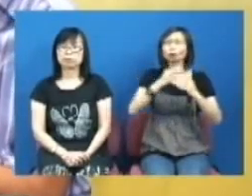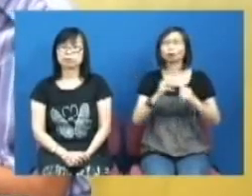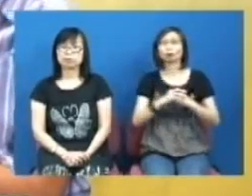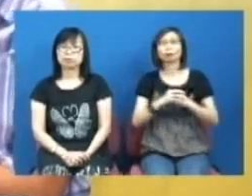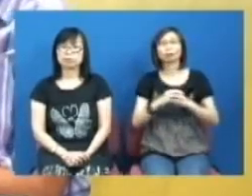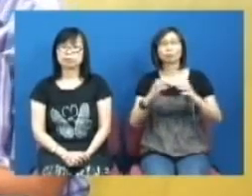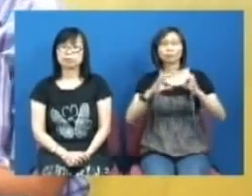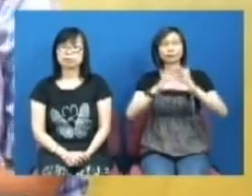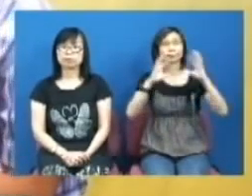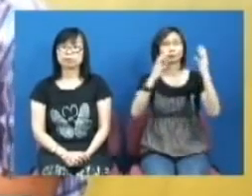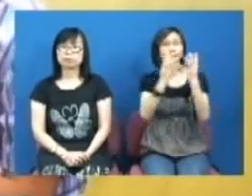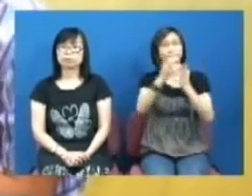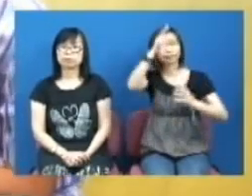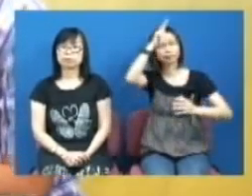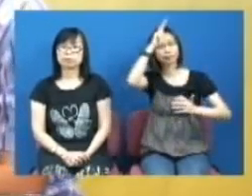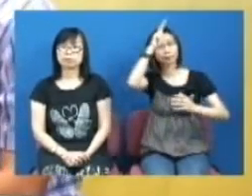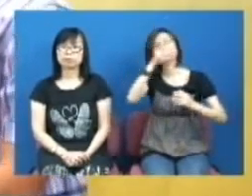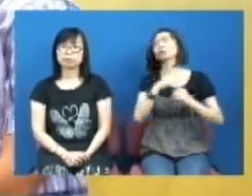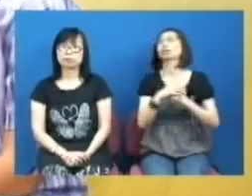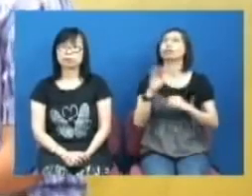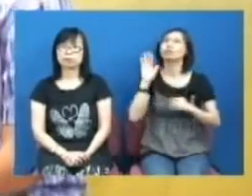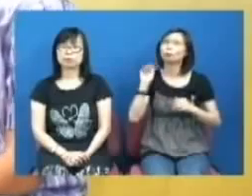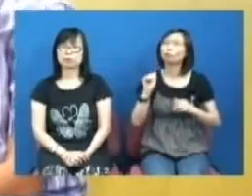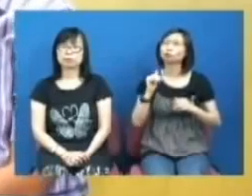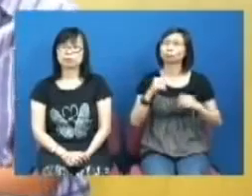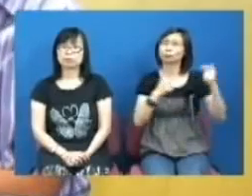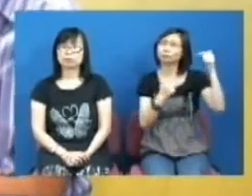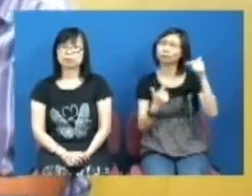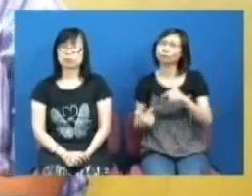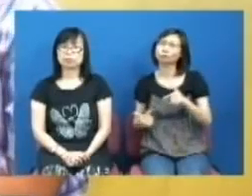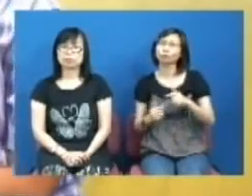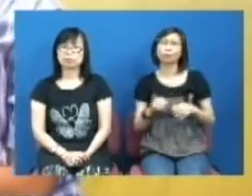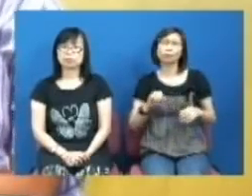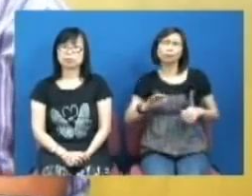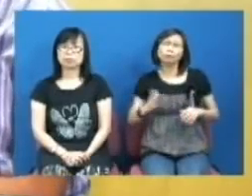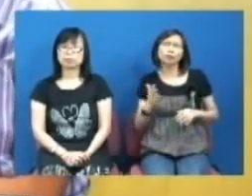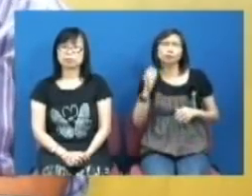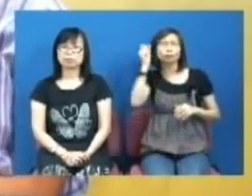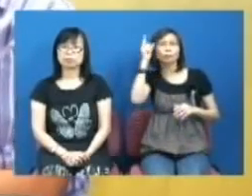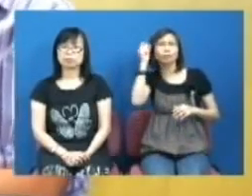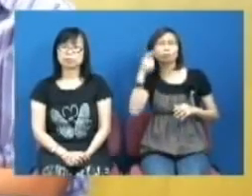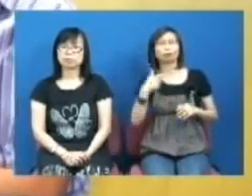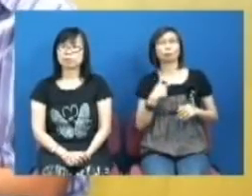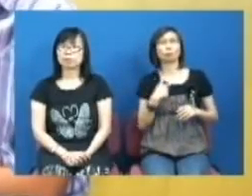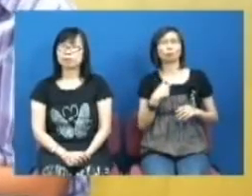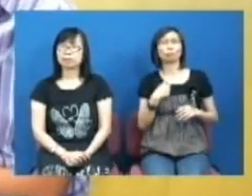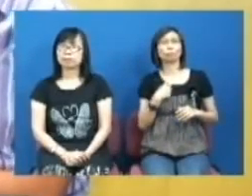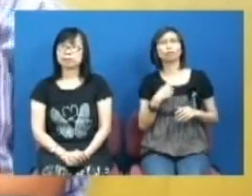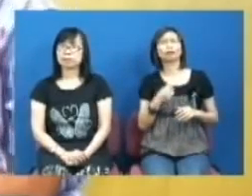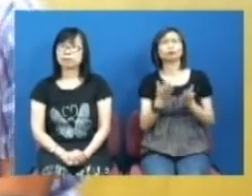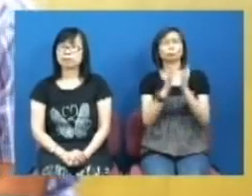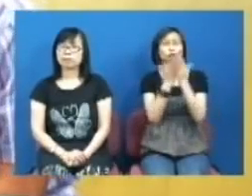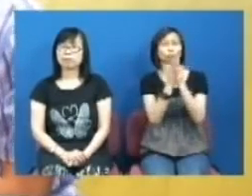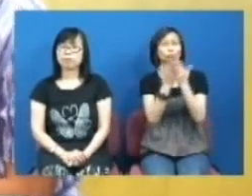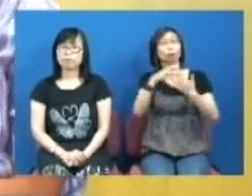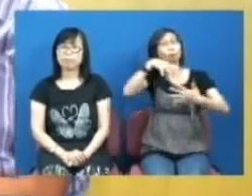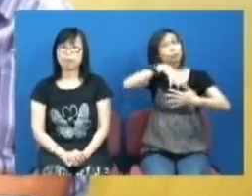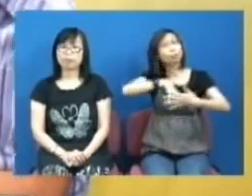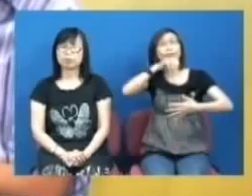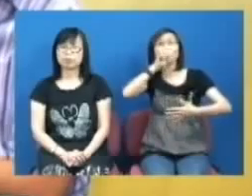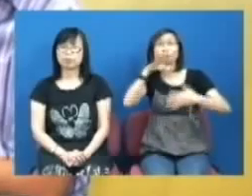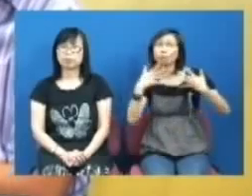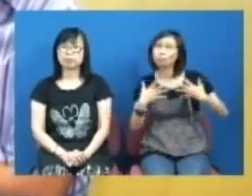以即有得搞樣。但是我覺得很奇怪的一件事，就是我在堂上面都已經講過，就是說你其實由2003年開始到現